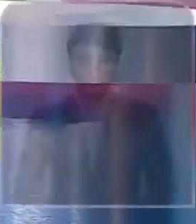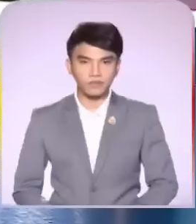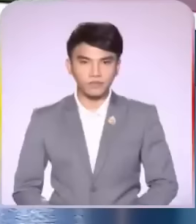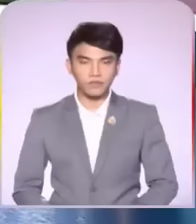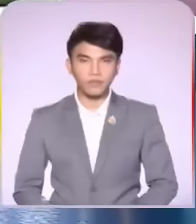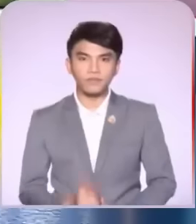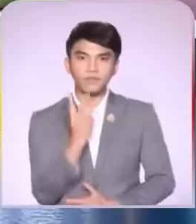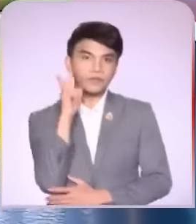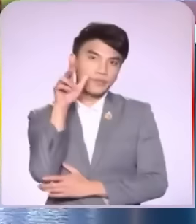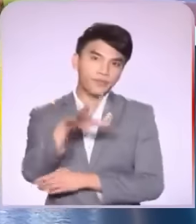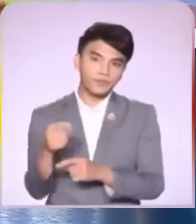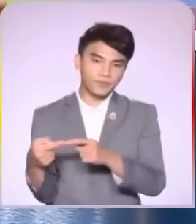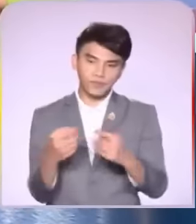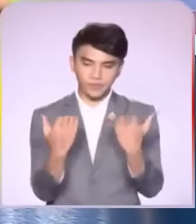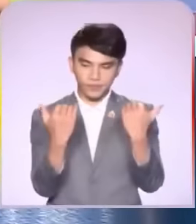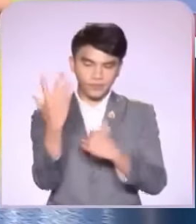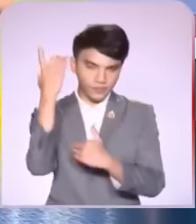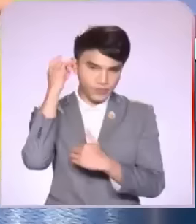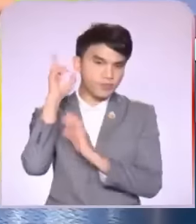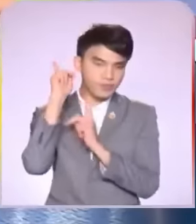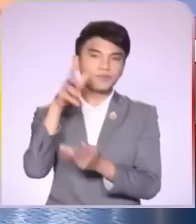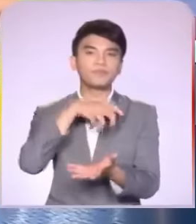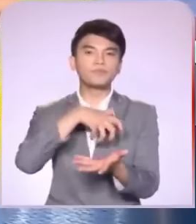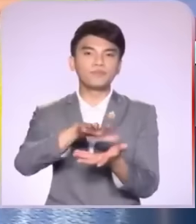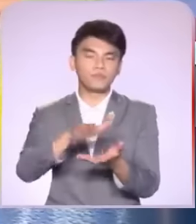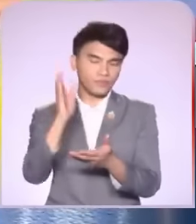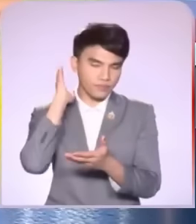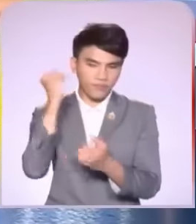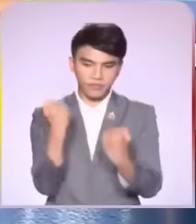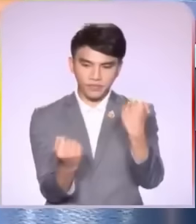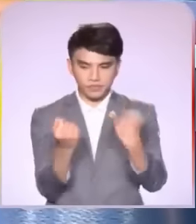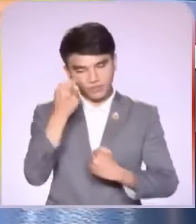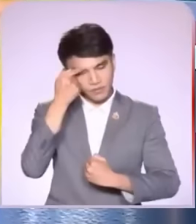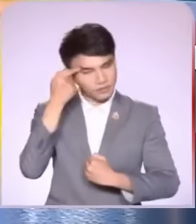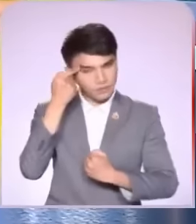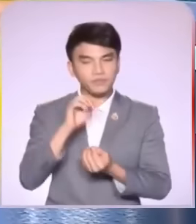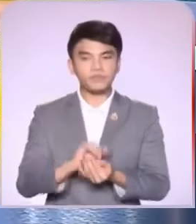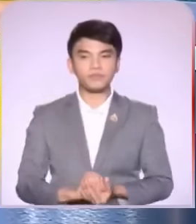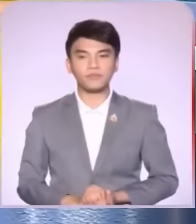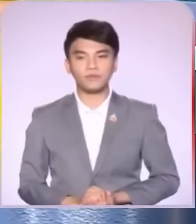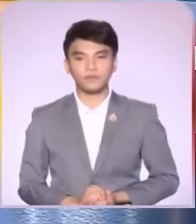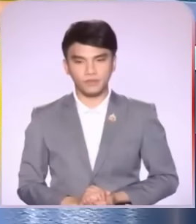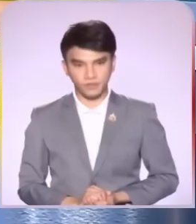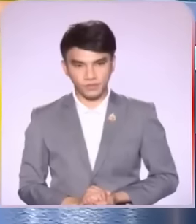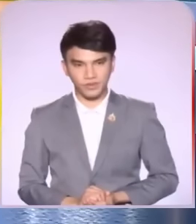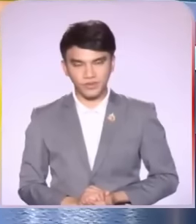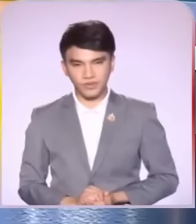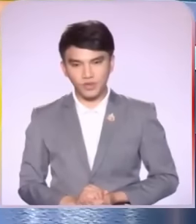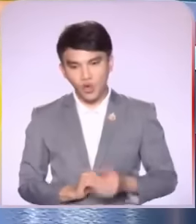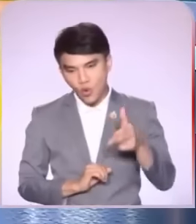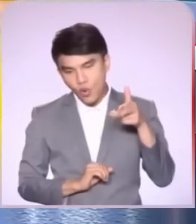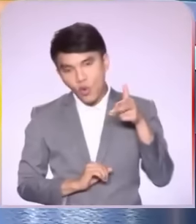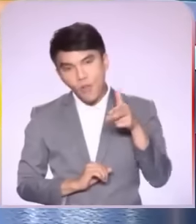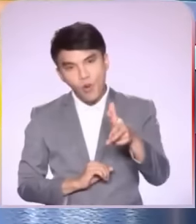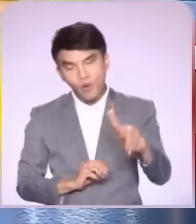าวนี้มีความคืบหน้าแล้วนะคะจากกรณีที่เมื่อวานนำเสนอไปผู้ชายที่ขับรถคันสีดำแล้วไปก่อเหตุเอาปืนเนี่ยยิง